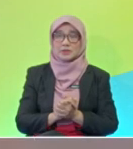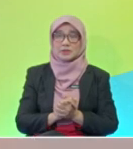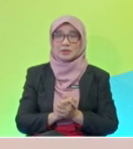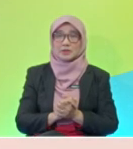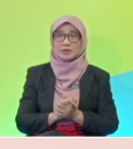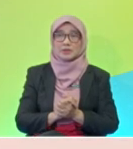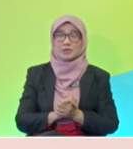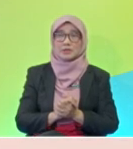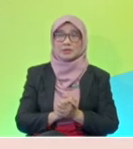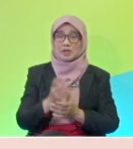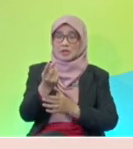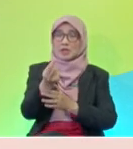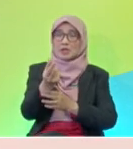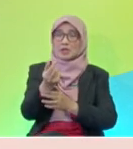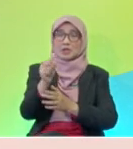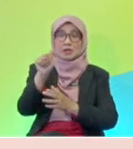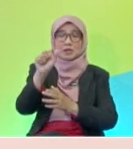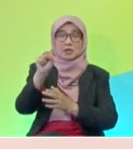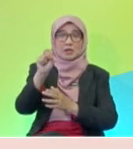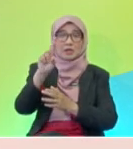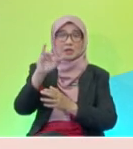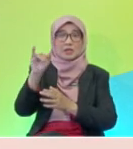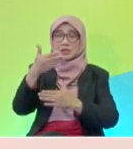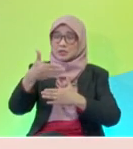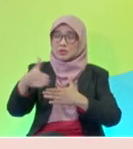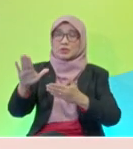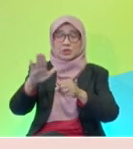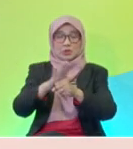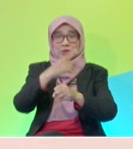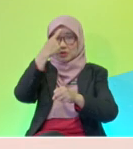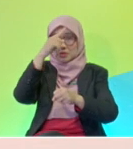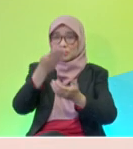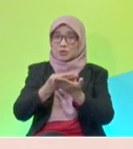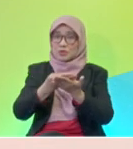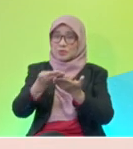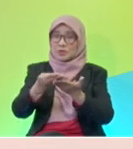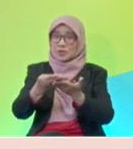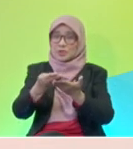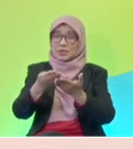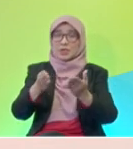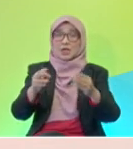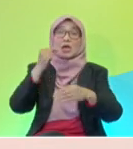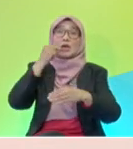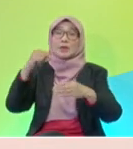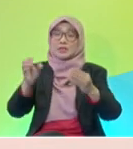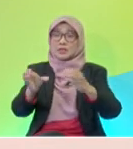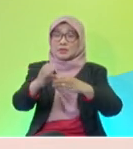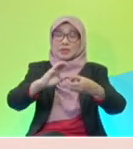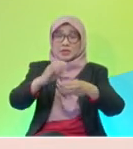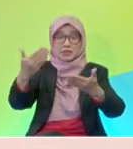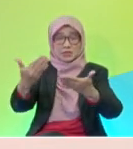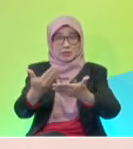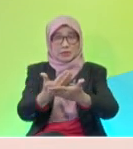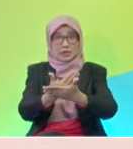Wang simpanan Asni sudah cukup untuk membeli bekas pensel baharu Asni mengajak